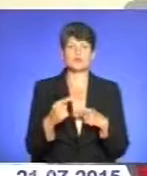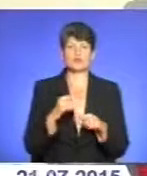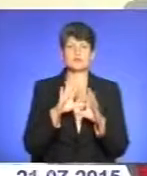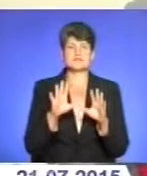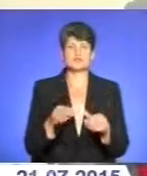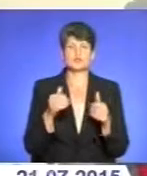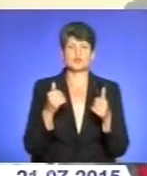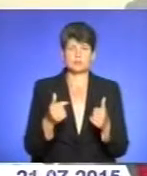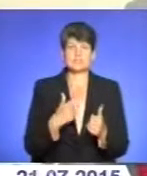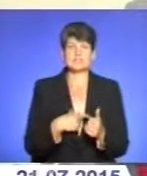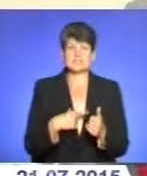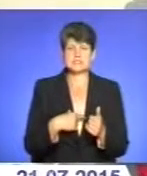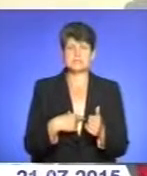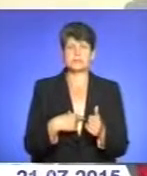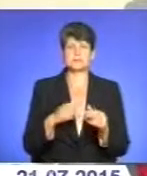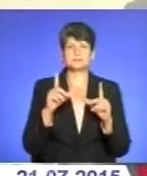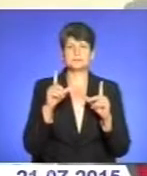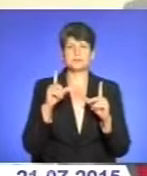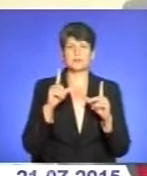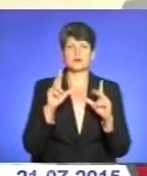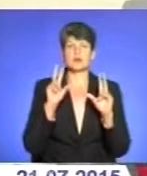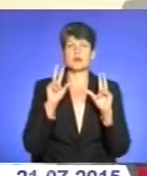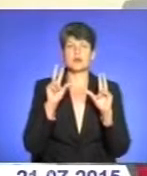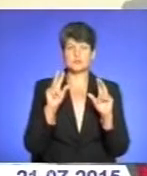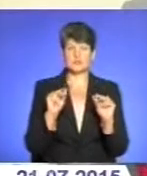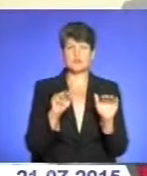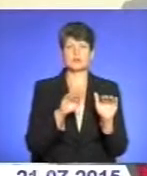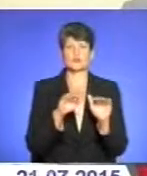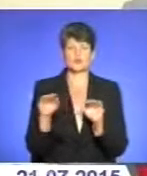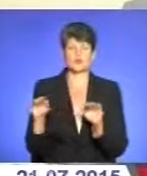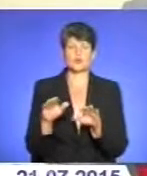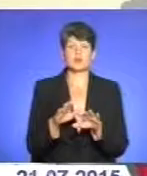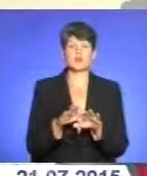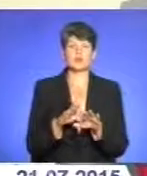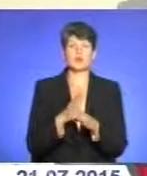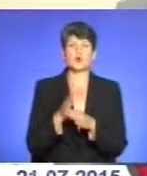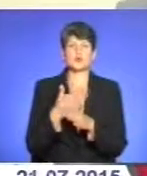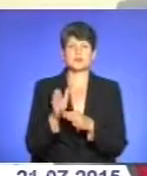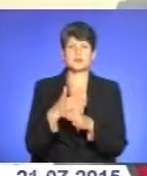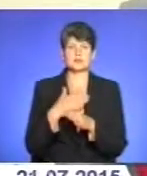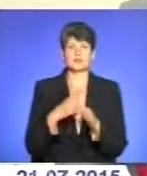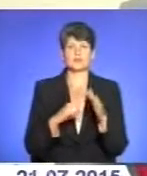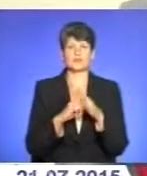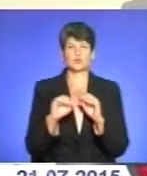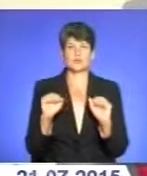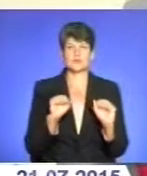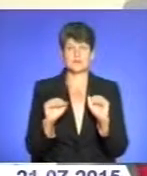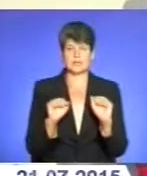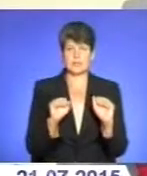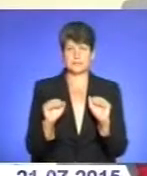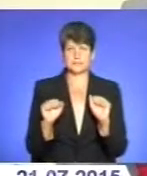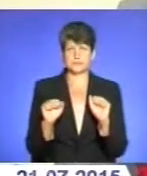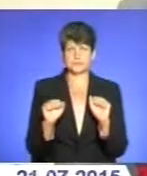себе, звичайно, гарантую рівномірного і довгонапруженого розподілення фонду керівника преміального.